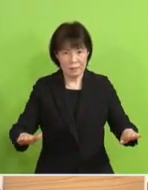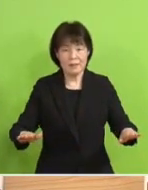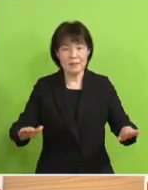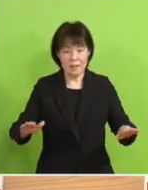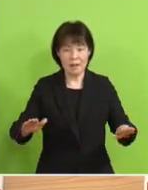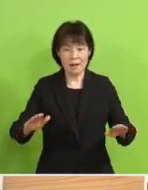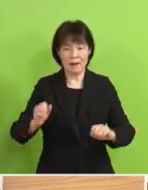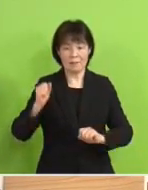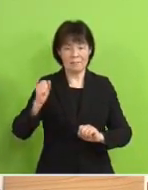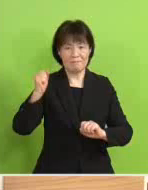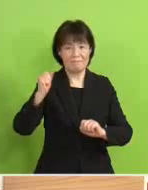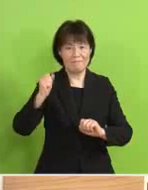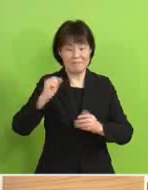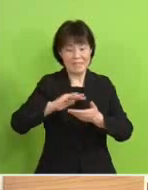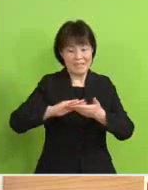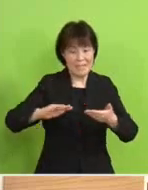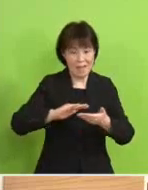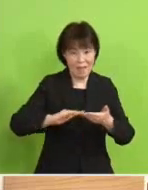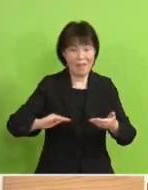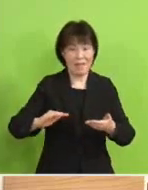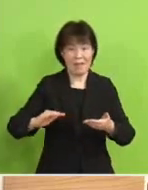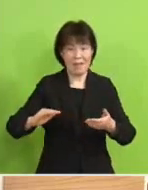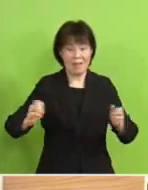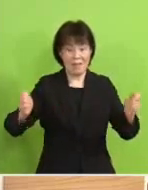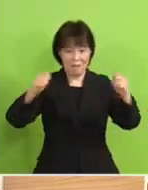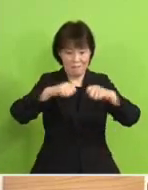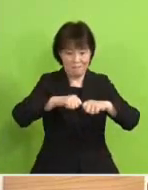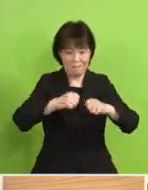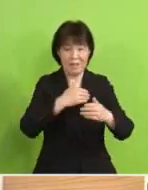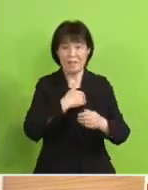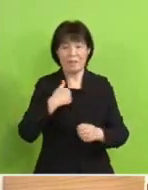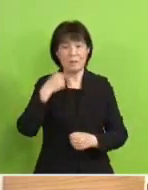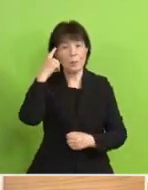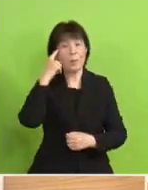トーチリレーができているのではないかなというふうには思います。